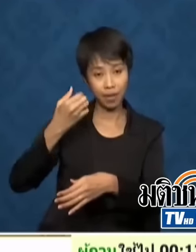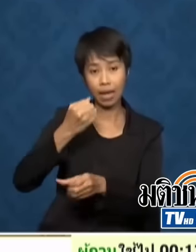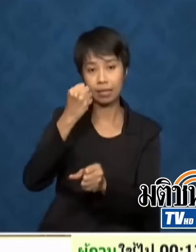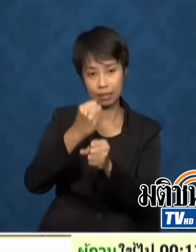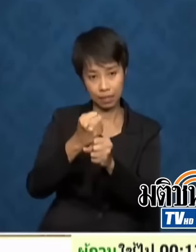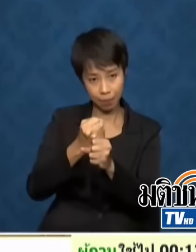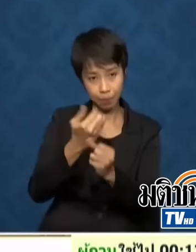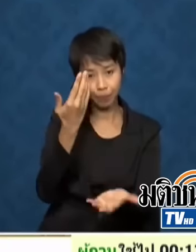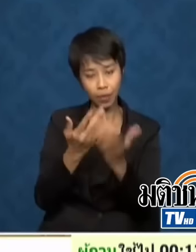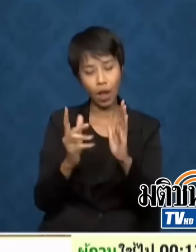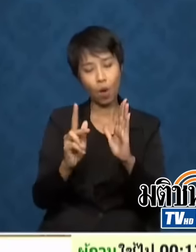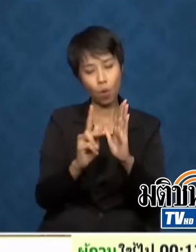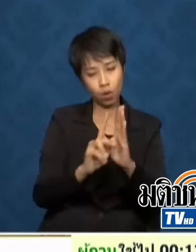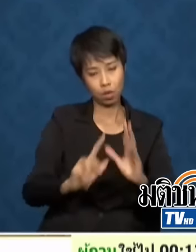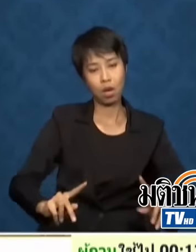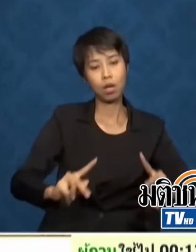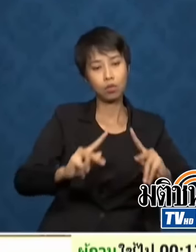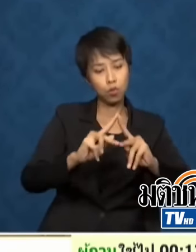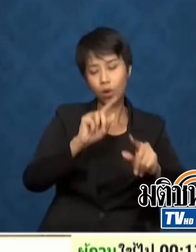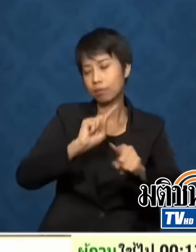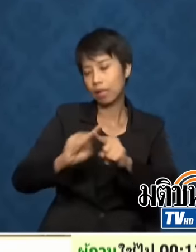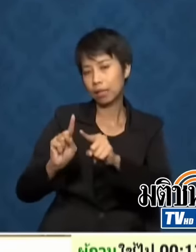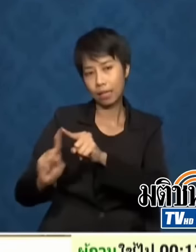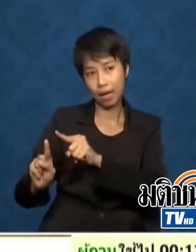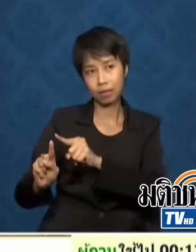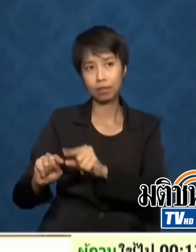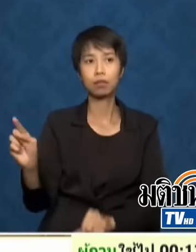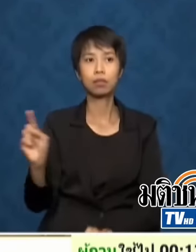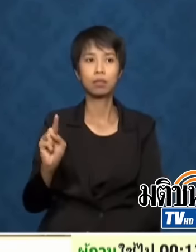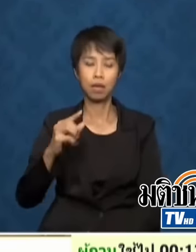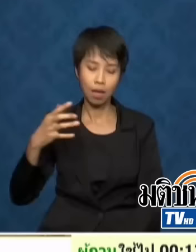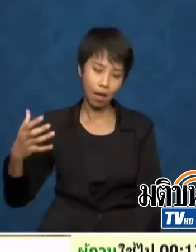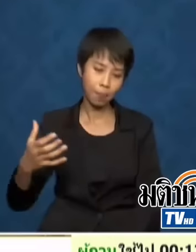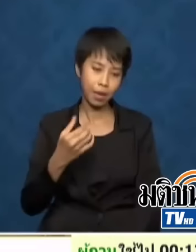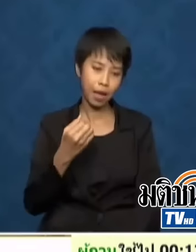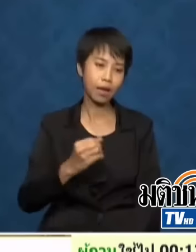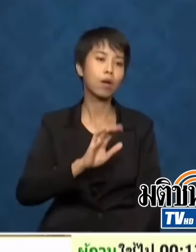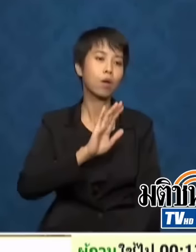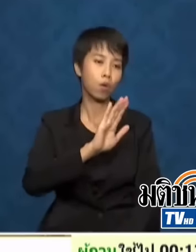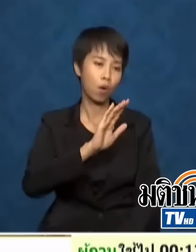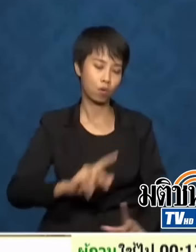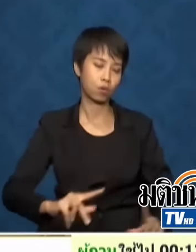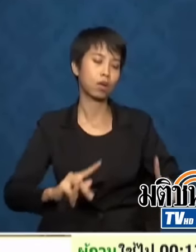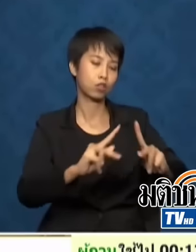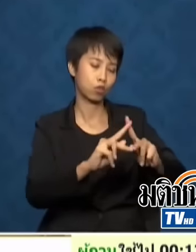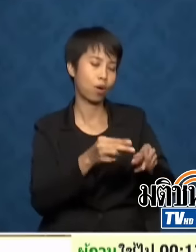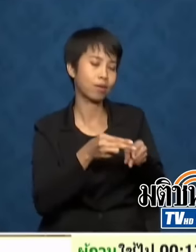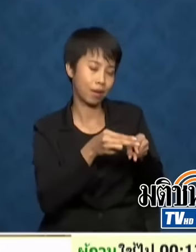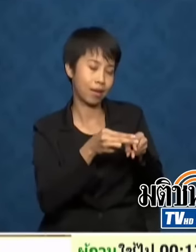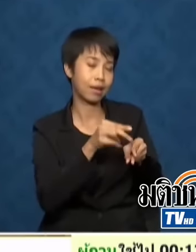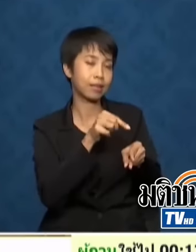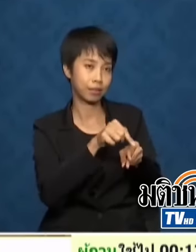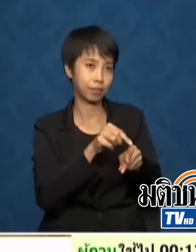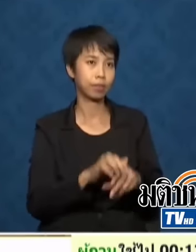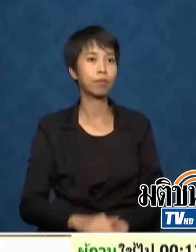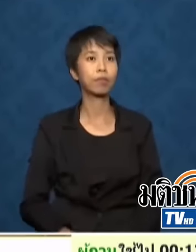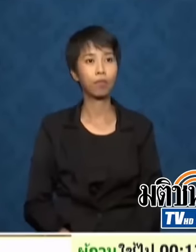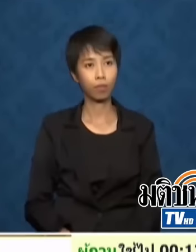เป็นกฎกระทรวงประกาศกระทรวงหรืออะไรก็แล้วแต่เนี่ยมันเป็นการใช้อำนาจที่เป็นดุลพินิจของกระทรวงเสียเองดังนั้นยืนยันนะครับว่